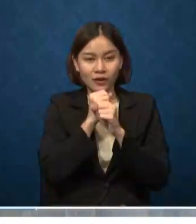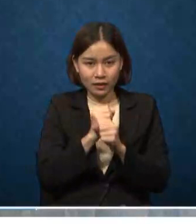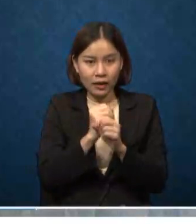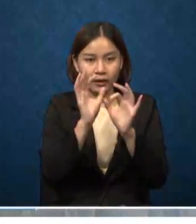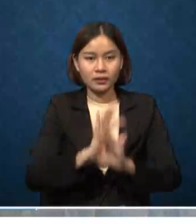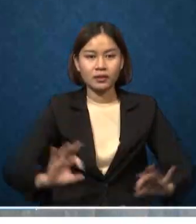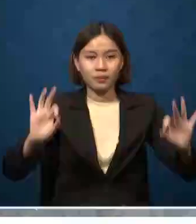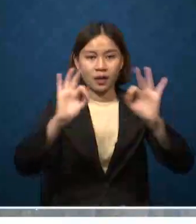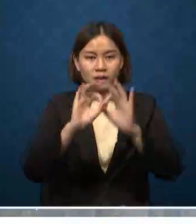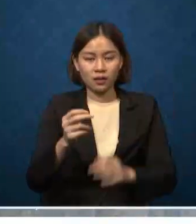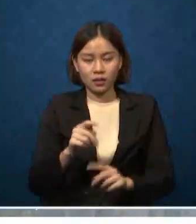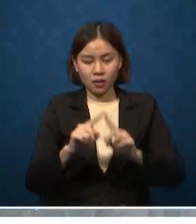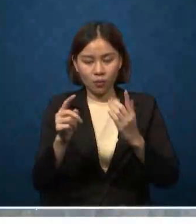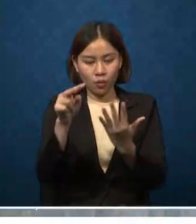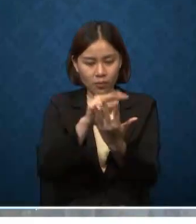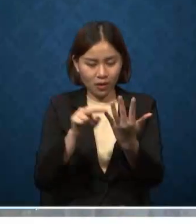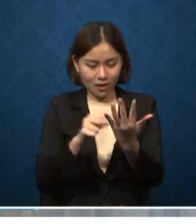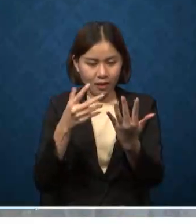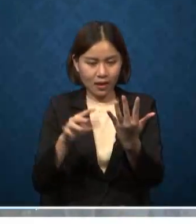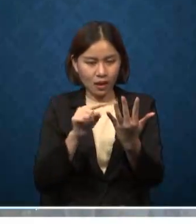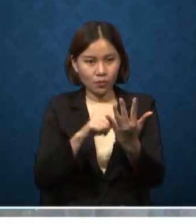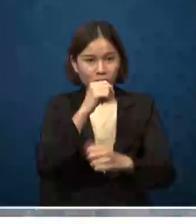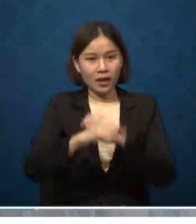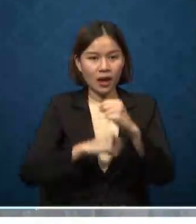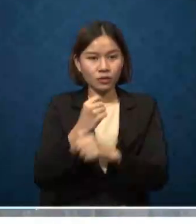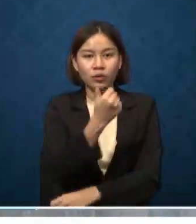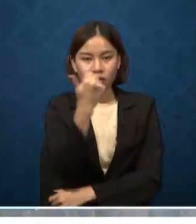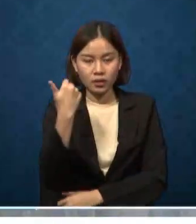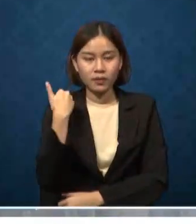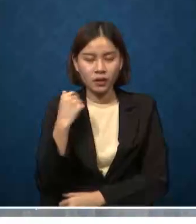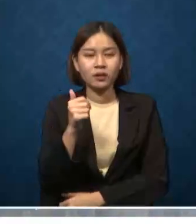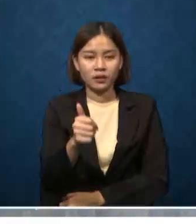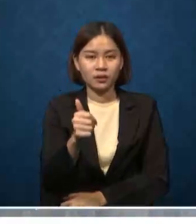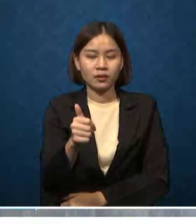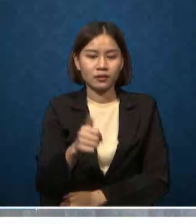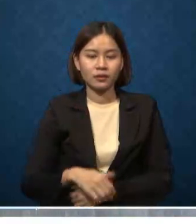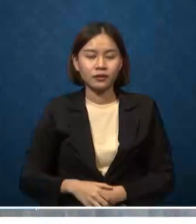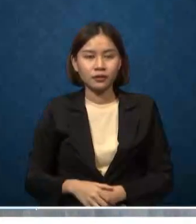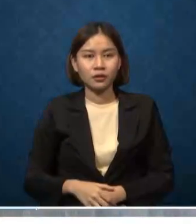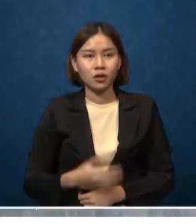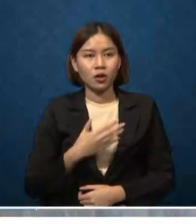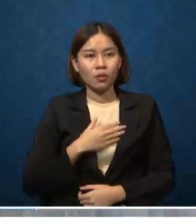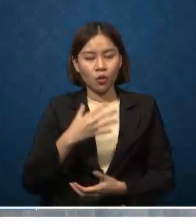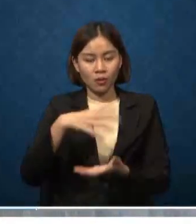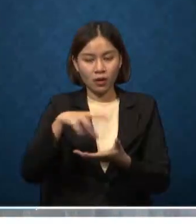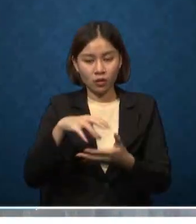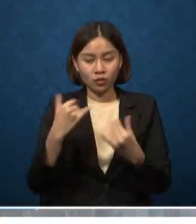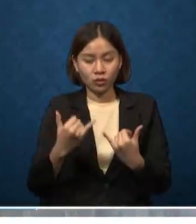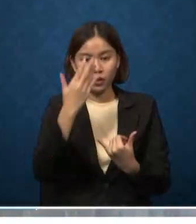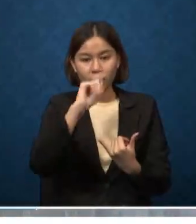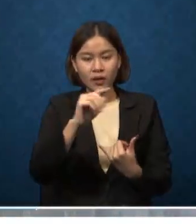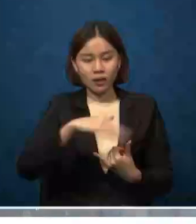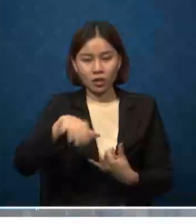ท่านมองผมอ่านอยู่แล้วท่านก็ไปแตะเรื่องวัยอื่นๆด้วยดีครับก็ให้น้ำหนักตรงนี้ผมพูดตรงนี้เพื่อจะให้เราเห็นตรงกัน